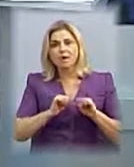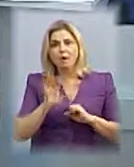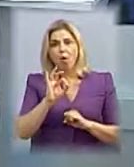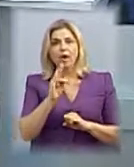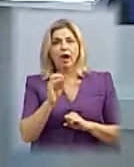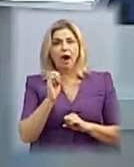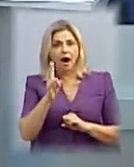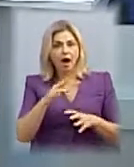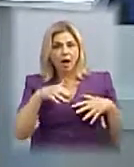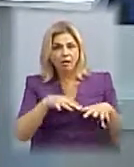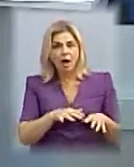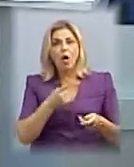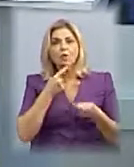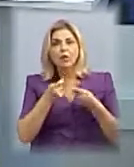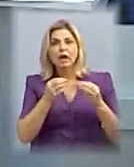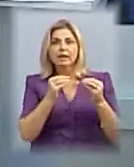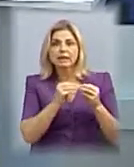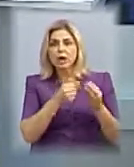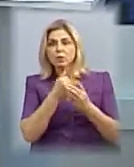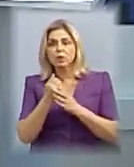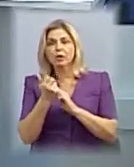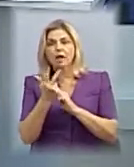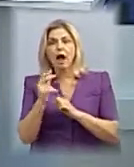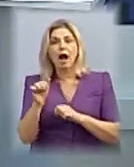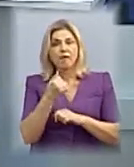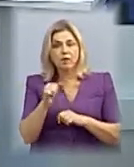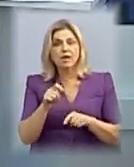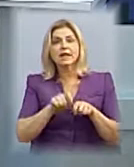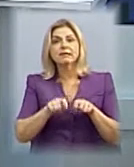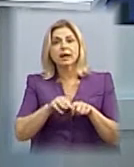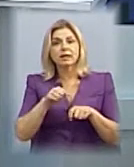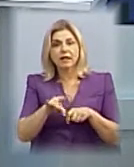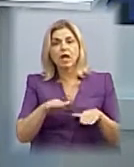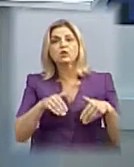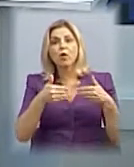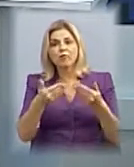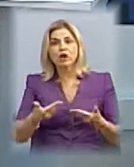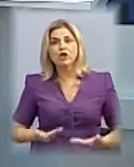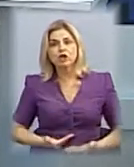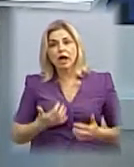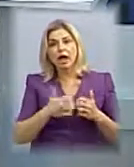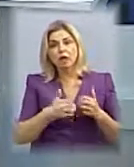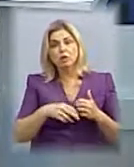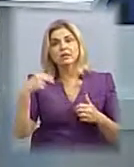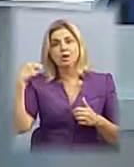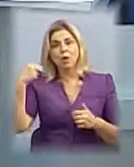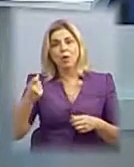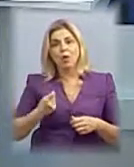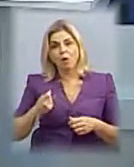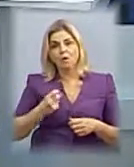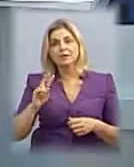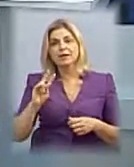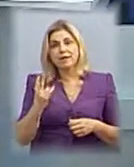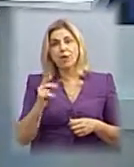Особливо обережними з 10 по 13 серпня експерти радять бути мешканцям Херсонської, Запорізької, Одеської,